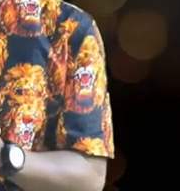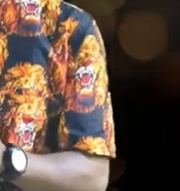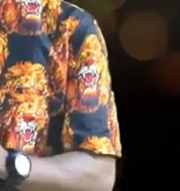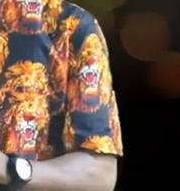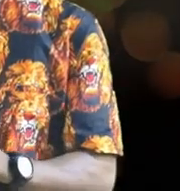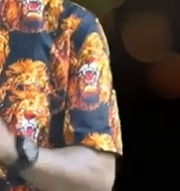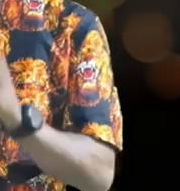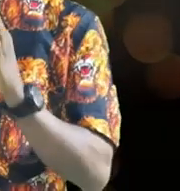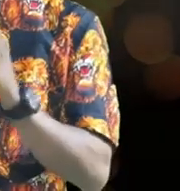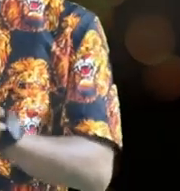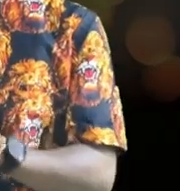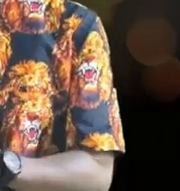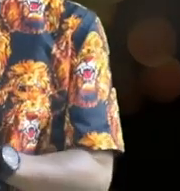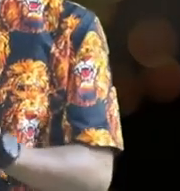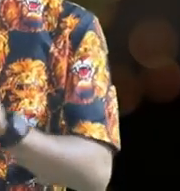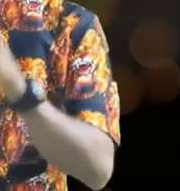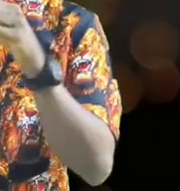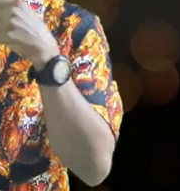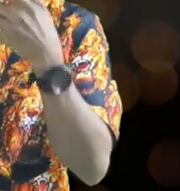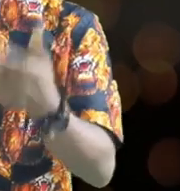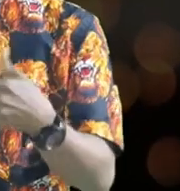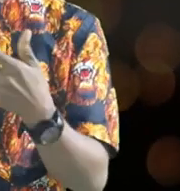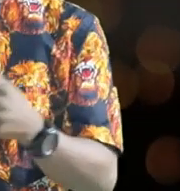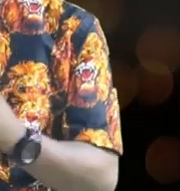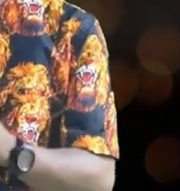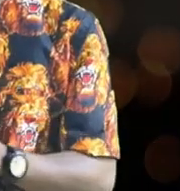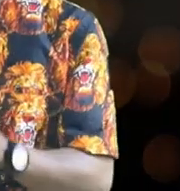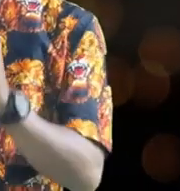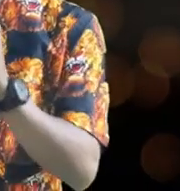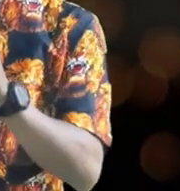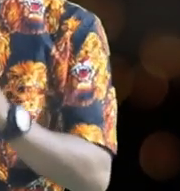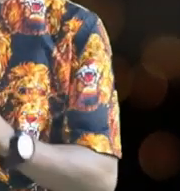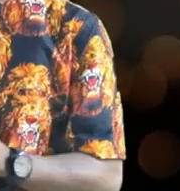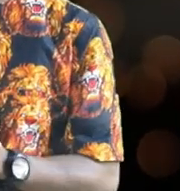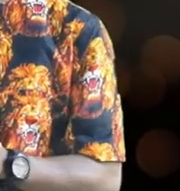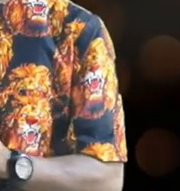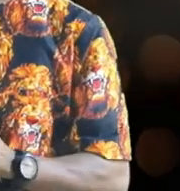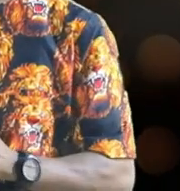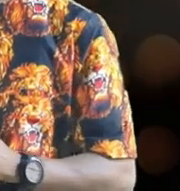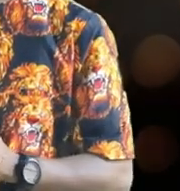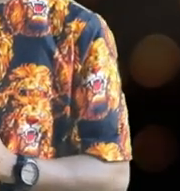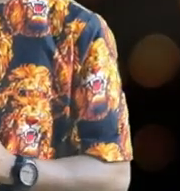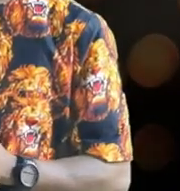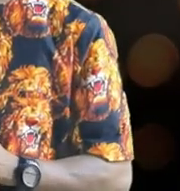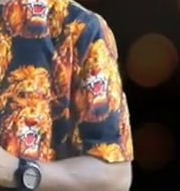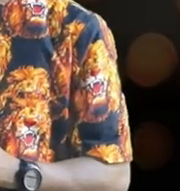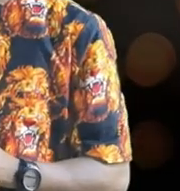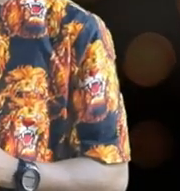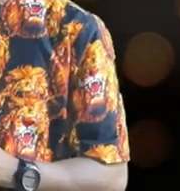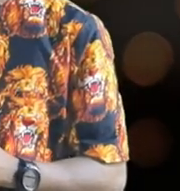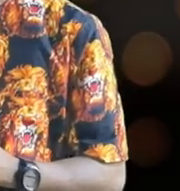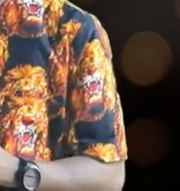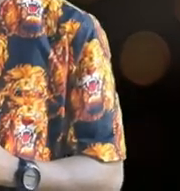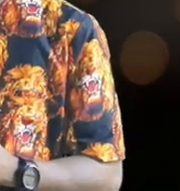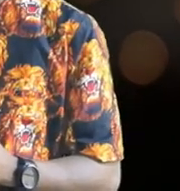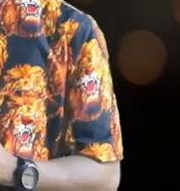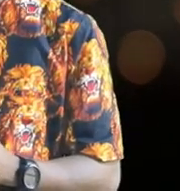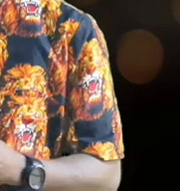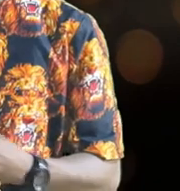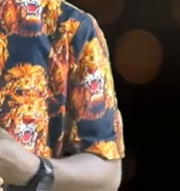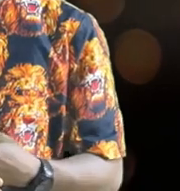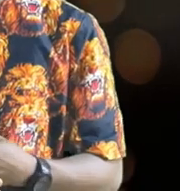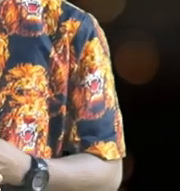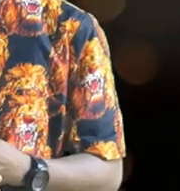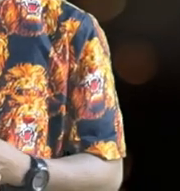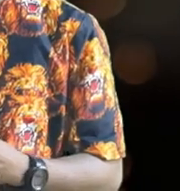Kumuyi. Biko, ama m na ihe ụmụ ị ritere n'uru, ọ ga-abara gị uru nke ọma ma ị nọnyere anyị. Biko, sonyere